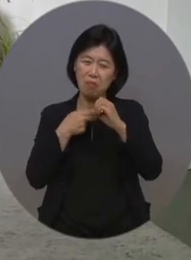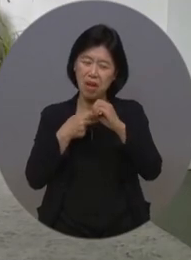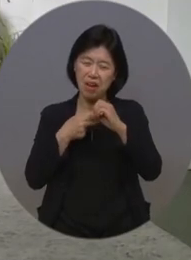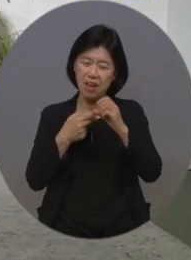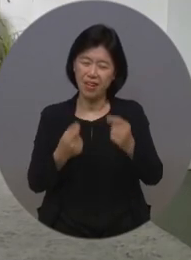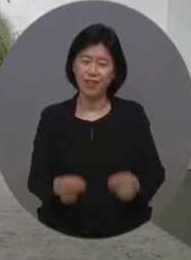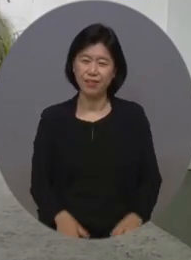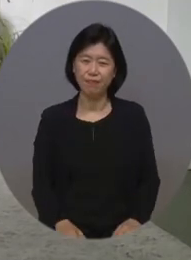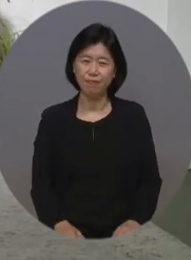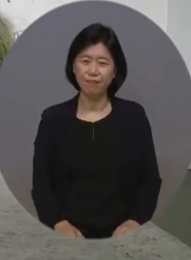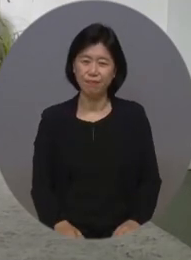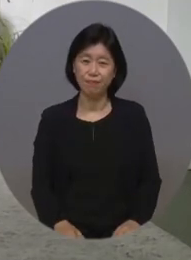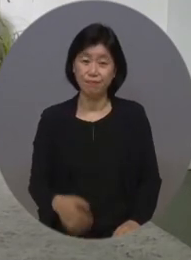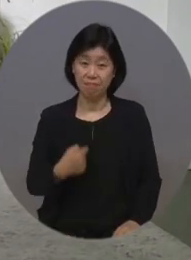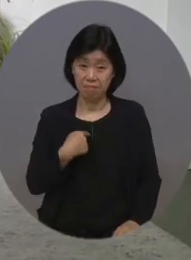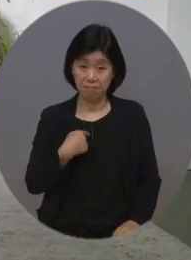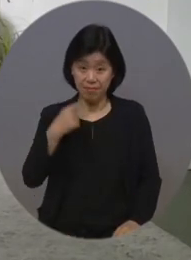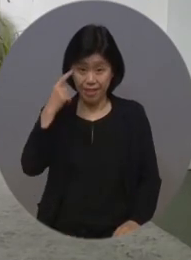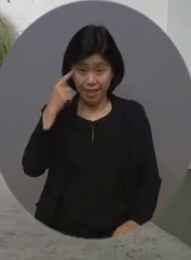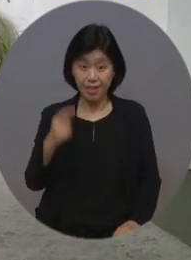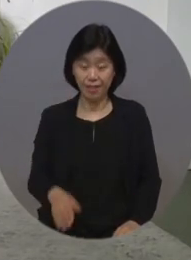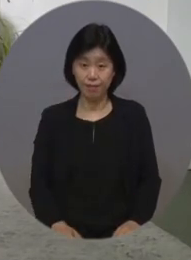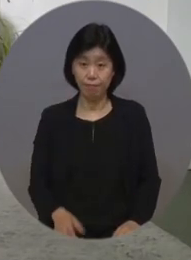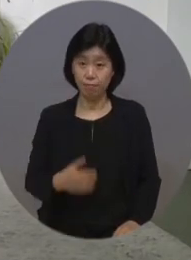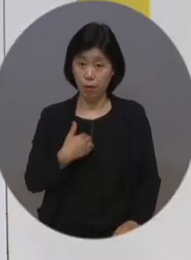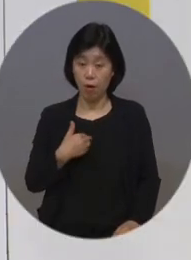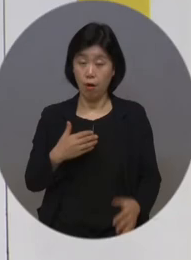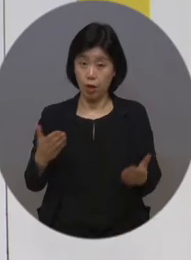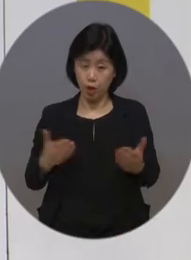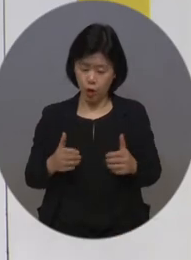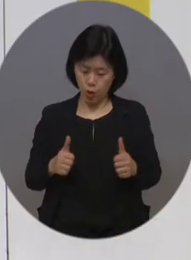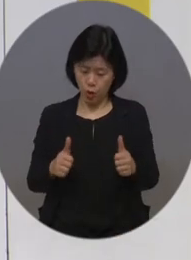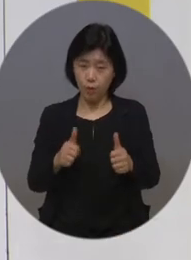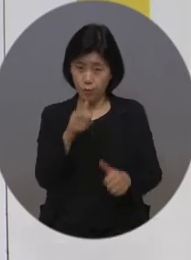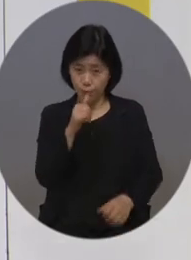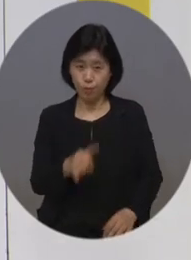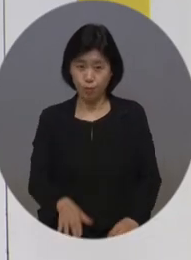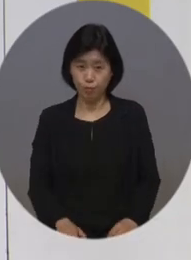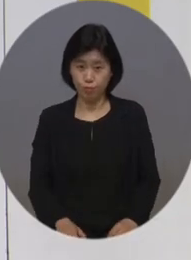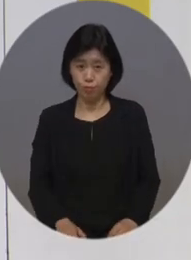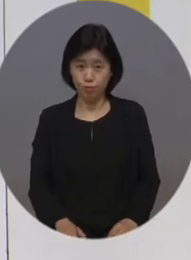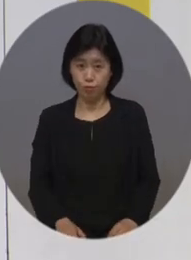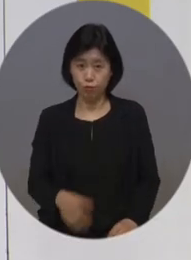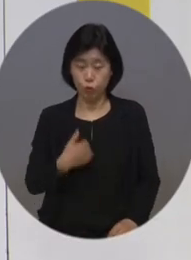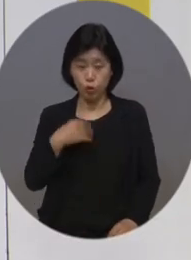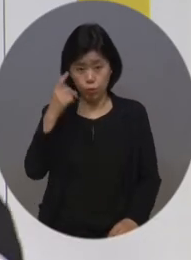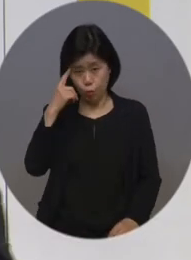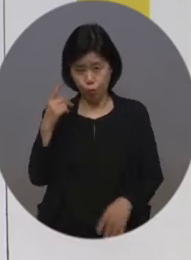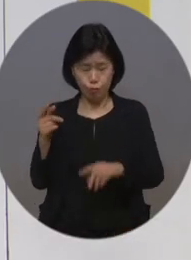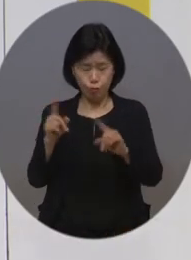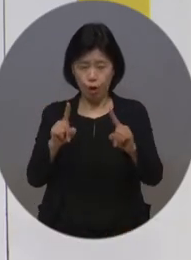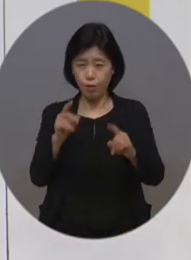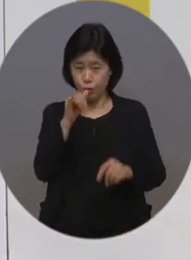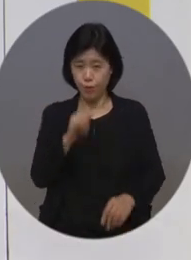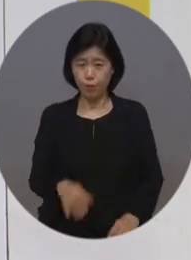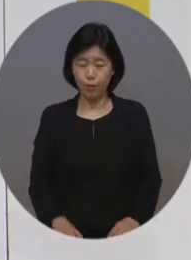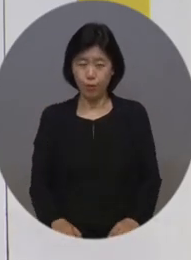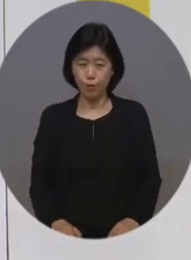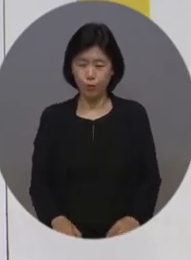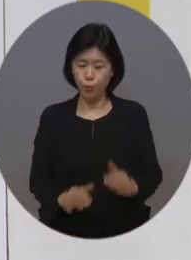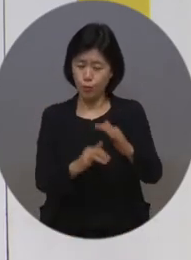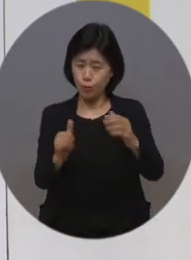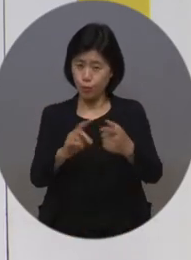이정도 남자면 오네 뭐 어 이성실 하고 4 소상 건전하고 책임감 있고